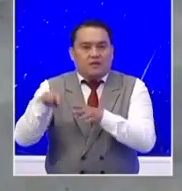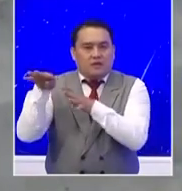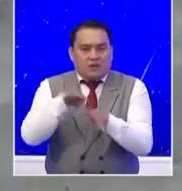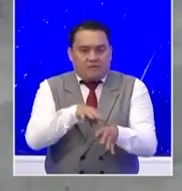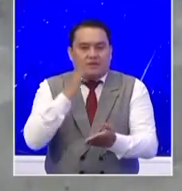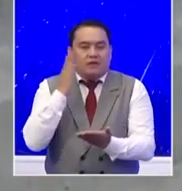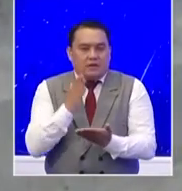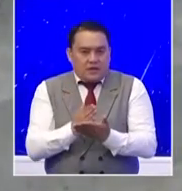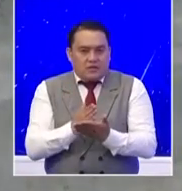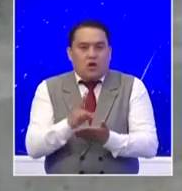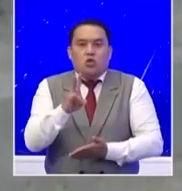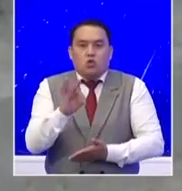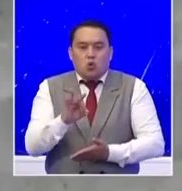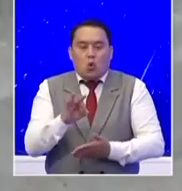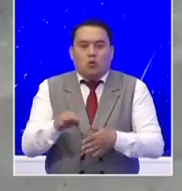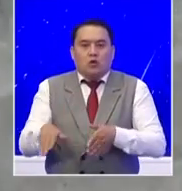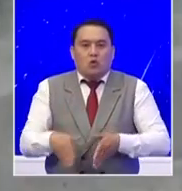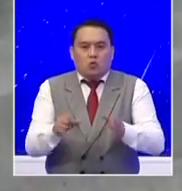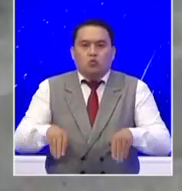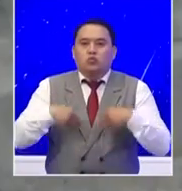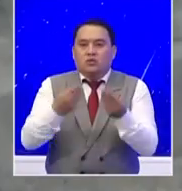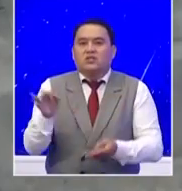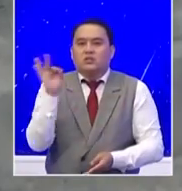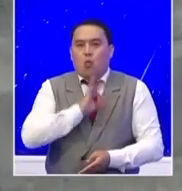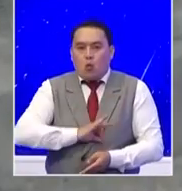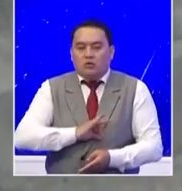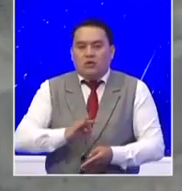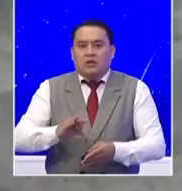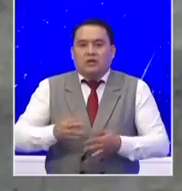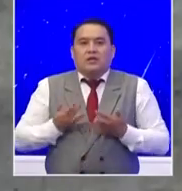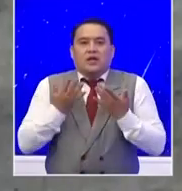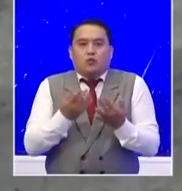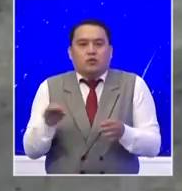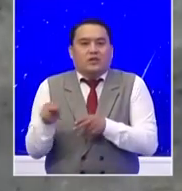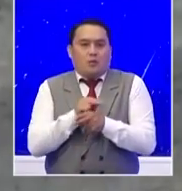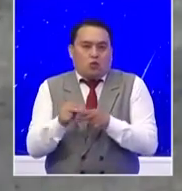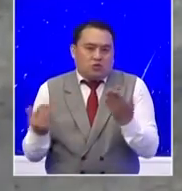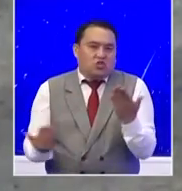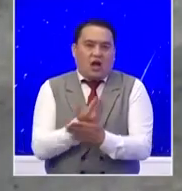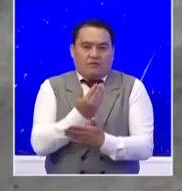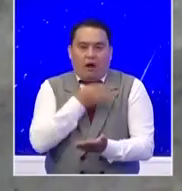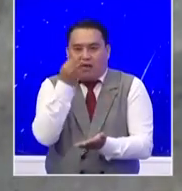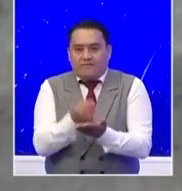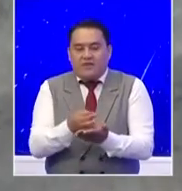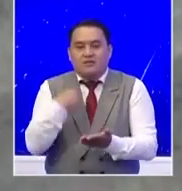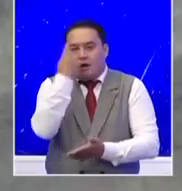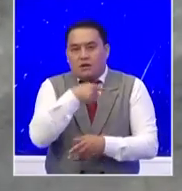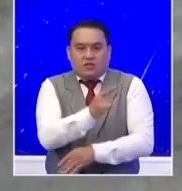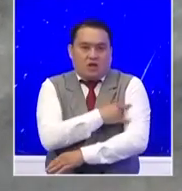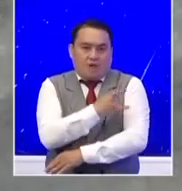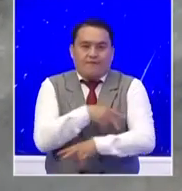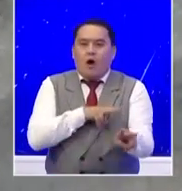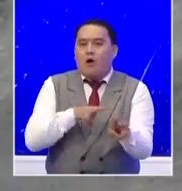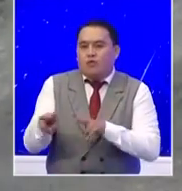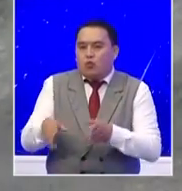республиканским стандартам. Но дороги не успевают сдаваться в эксплуатацию, как уже требуют ремонта. Если бы ответственные лица поставили дежурящих